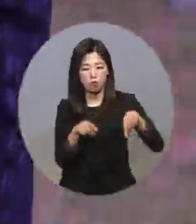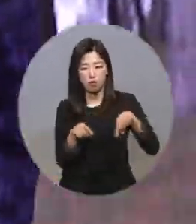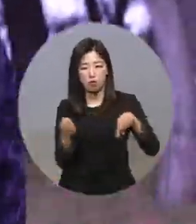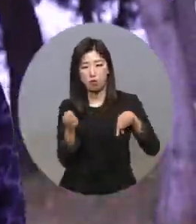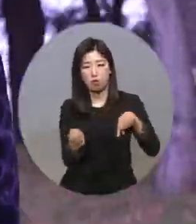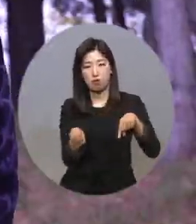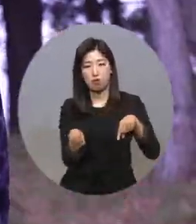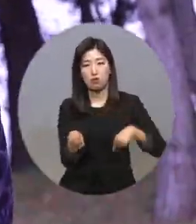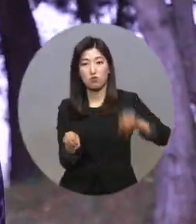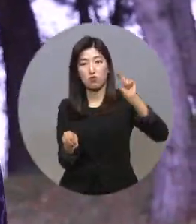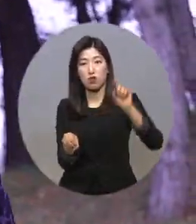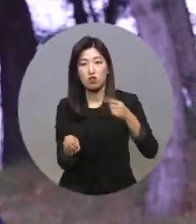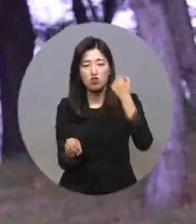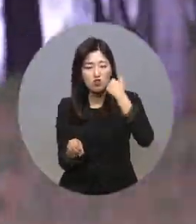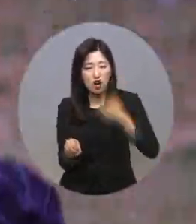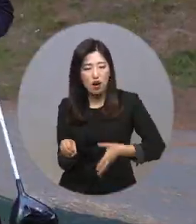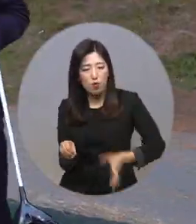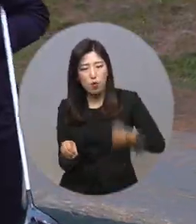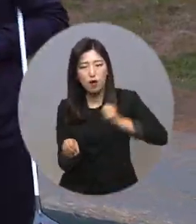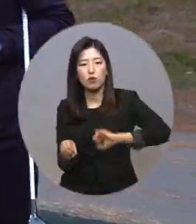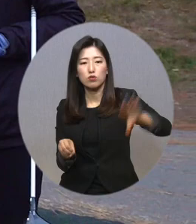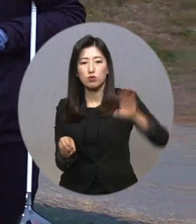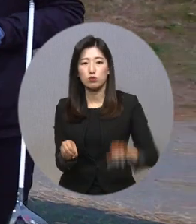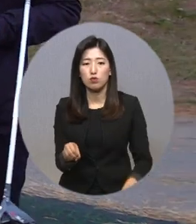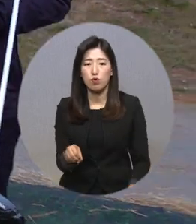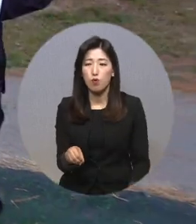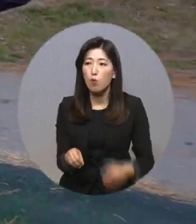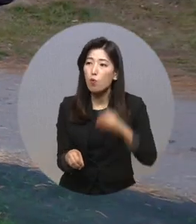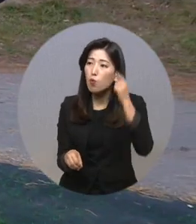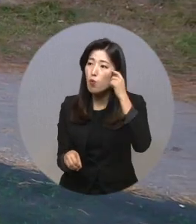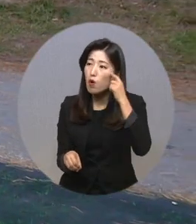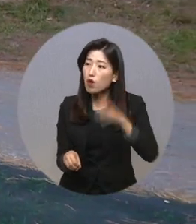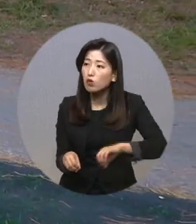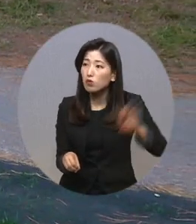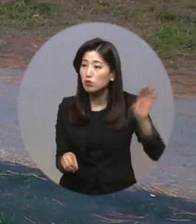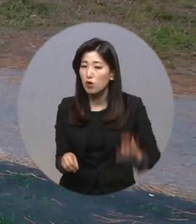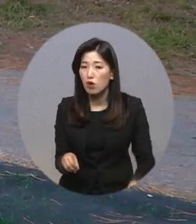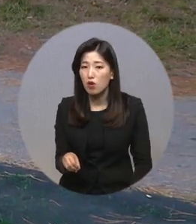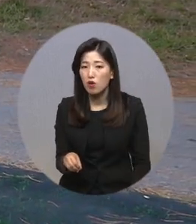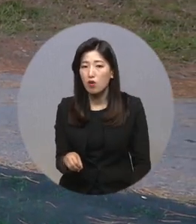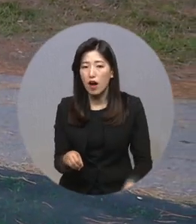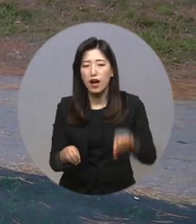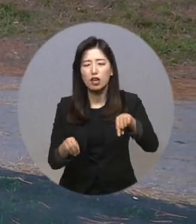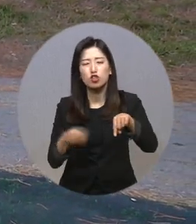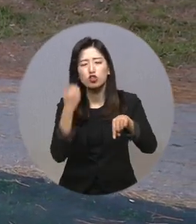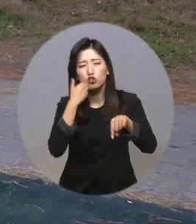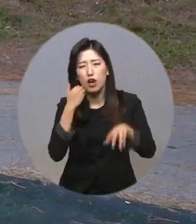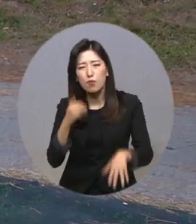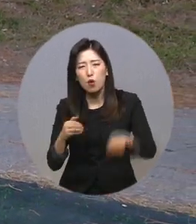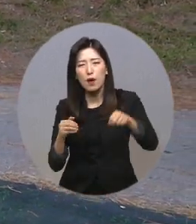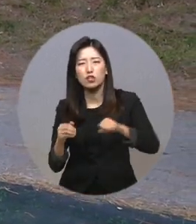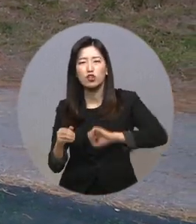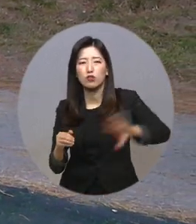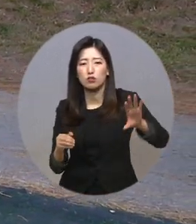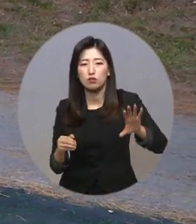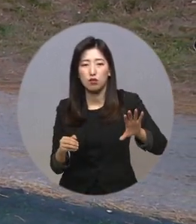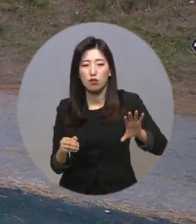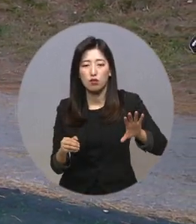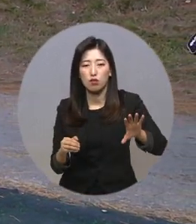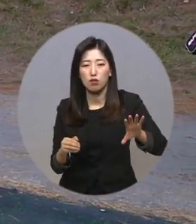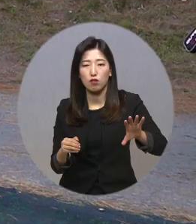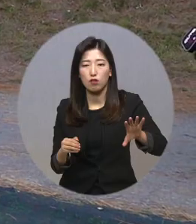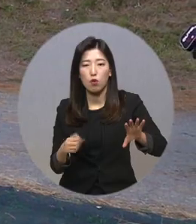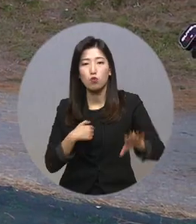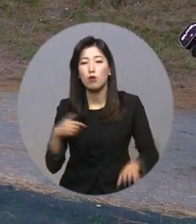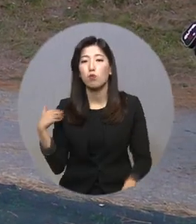씽 1 걸리니까 많았던거 벌써 뭐 토 편지 이렇게 됐지 10대 때 법화 던져라 나가보니 오라 봤을 거 아니에요